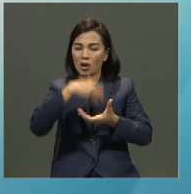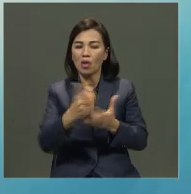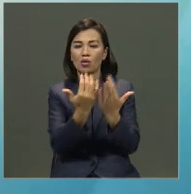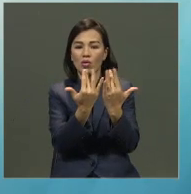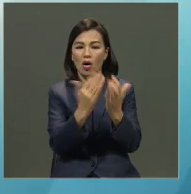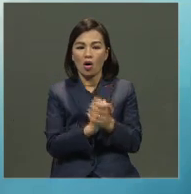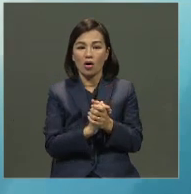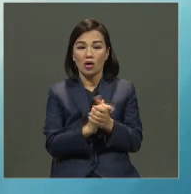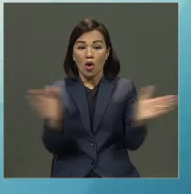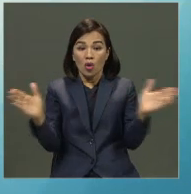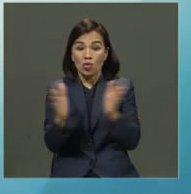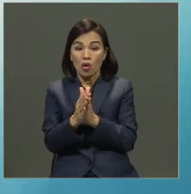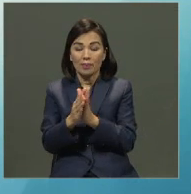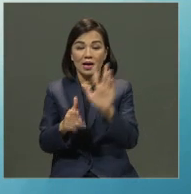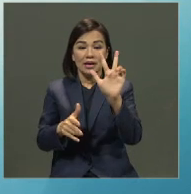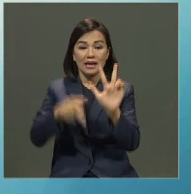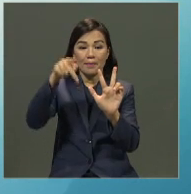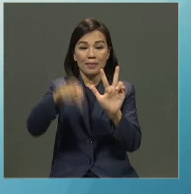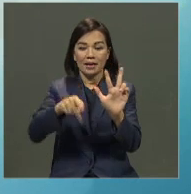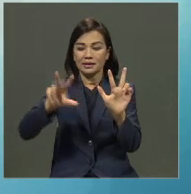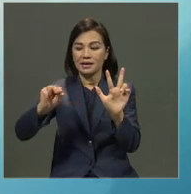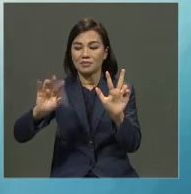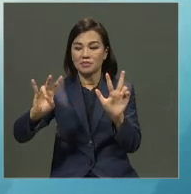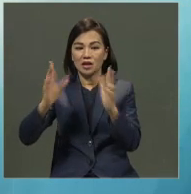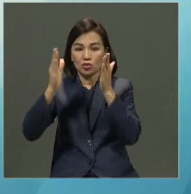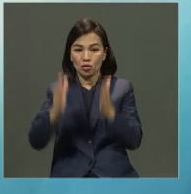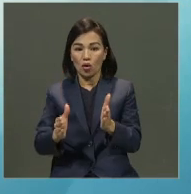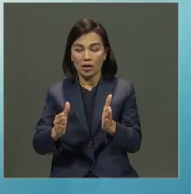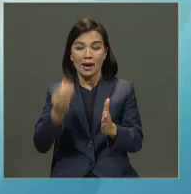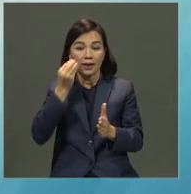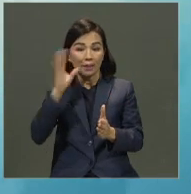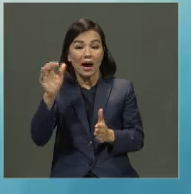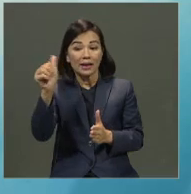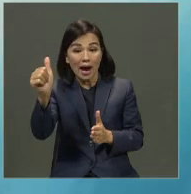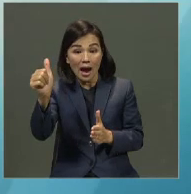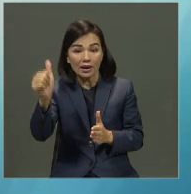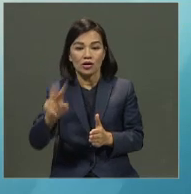รายนี้มีข้อเรียนรู้อยู่จำนวนมากทีเดียวเดี๋ยวผมจะนำเรียนเพิ่มเติมครับสะสม3037รายหายป่วยแล้ว